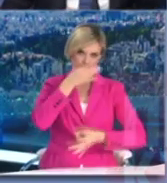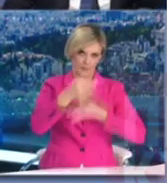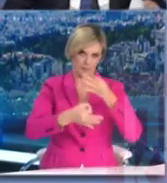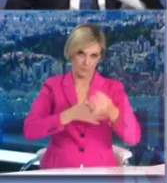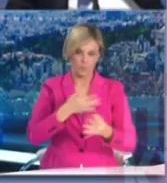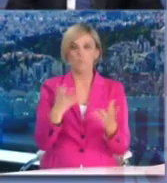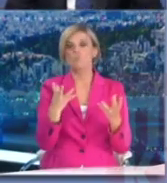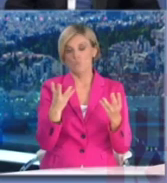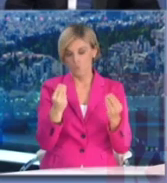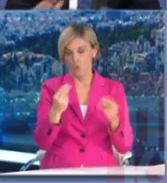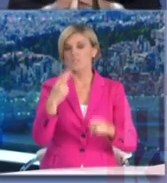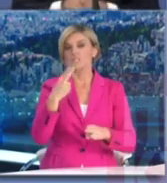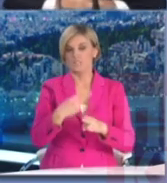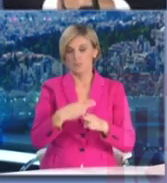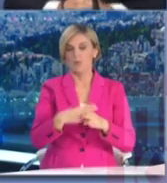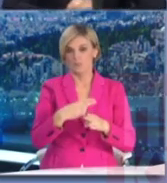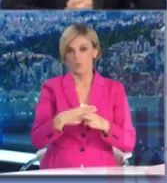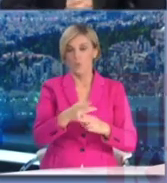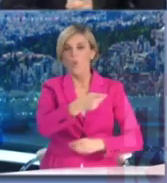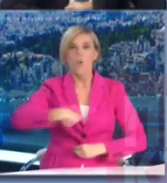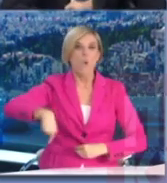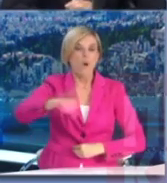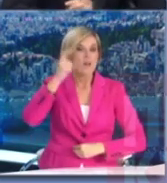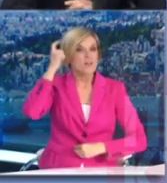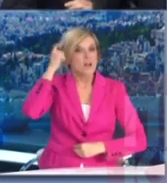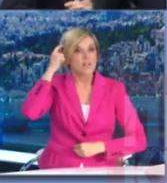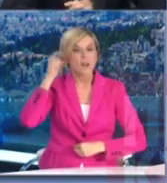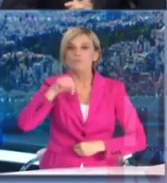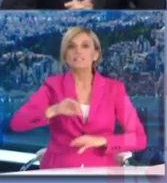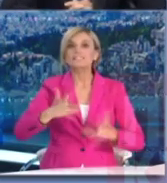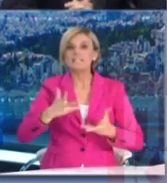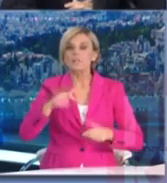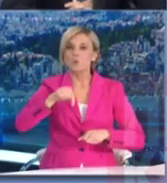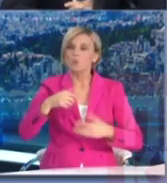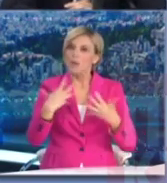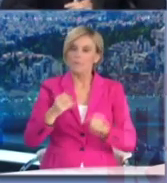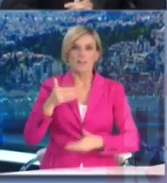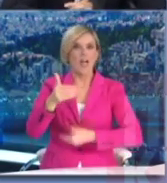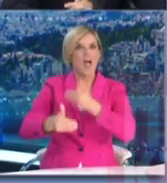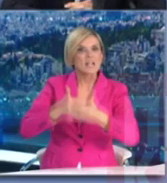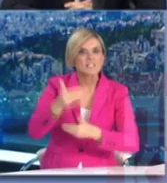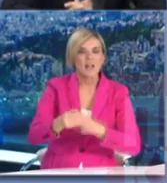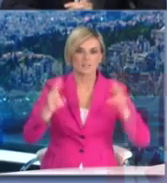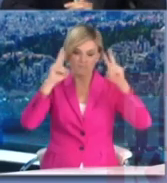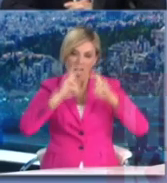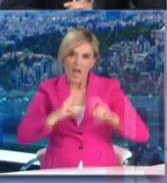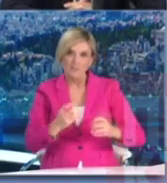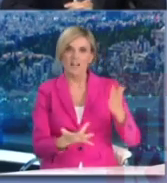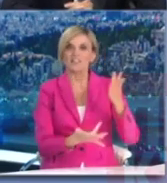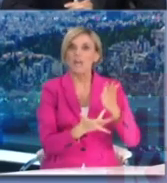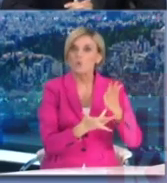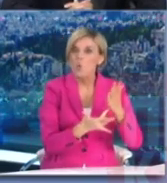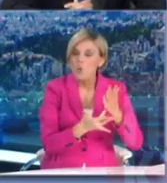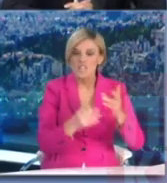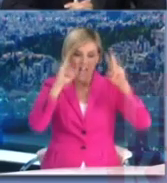είναι πάρα πολύ σημαντικό να καταλάβουμε τις εξελίξεις της τεχνολογίας, της έρευνας των πολύ μεγάλων αυτών εταιριών όλου του